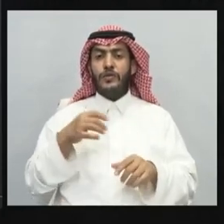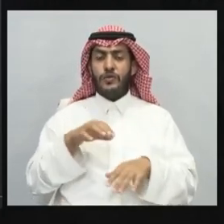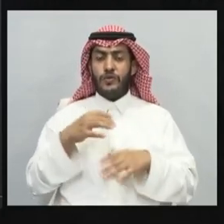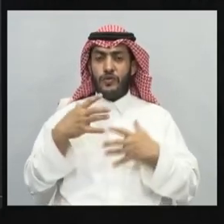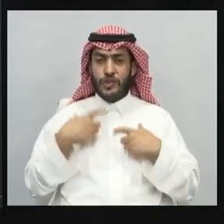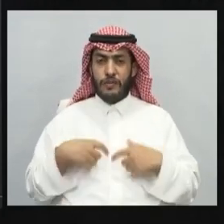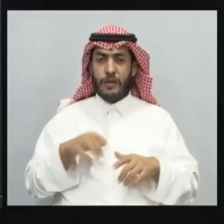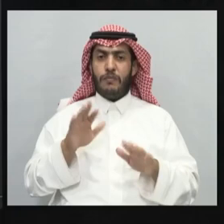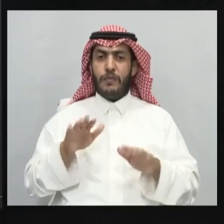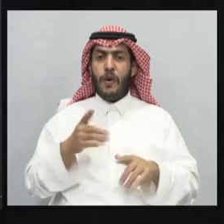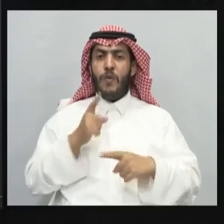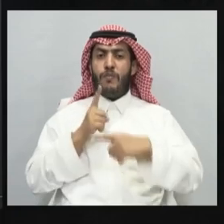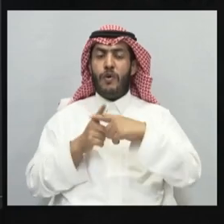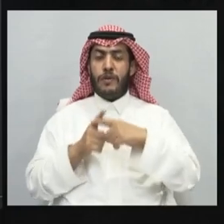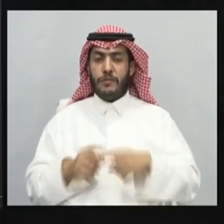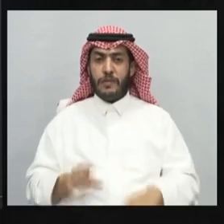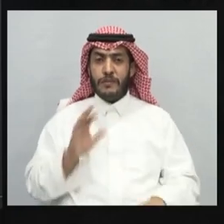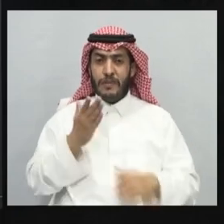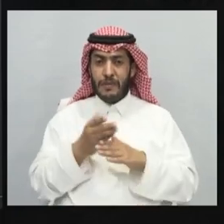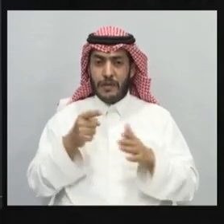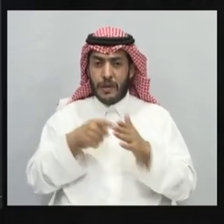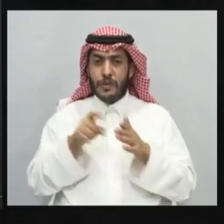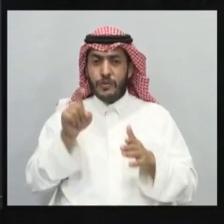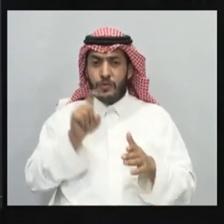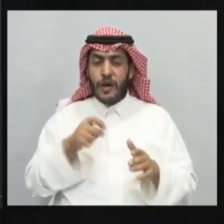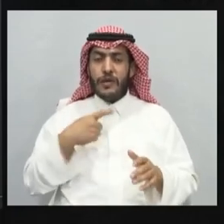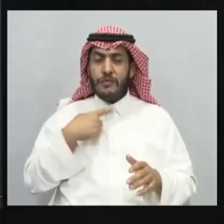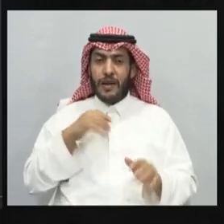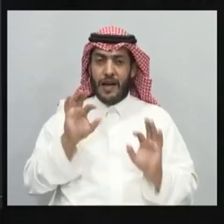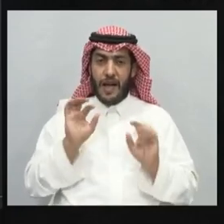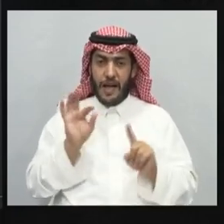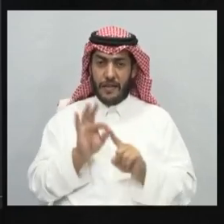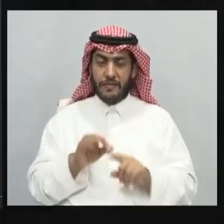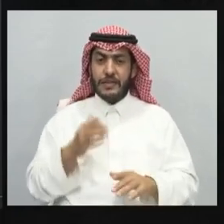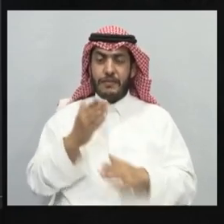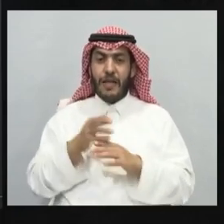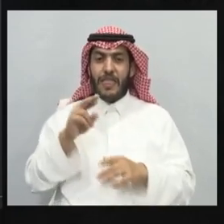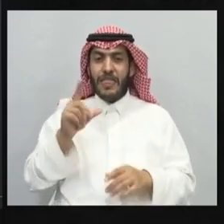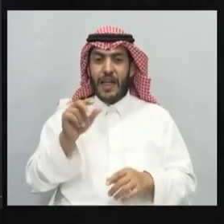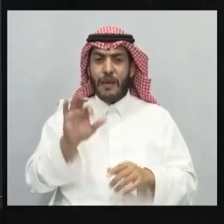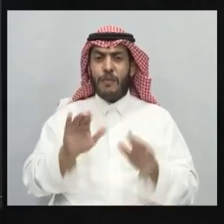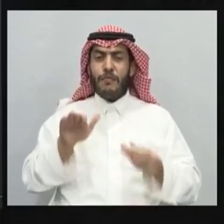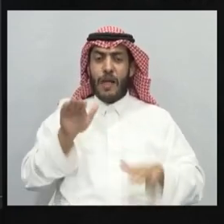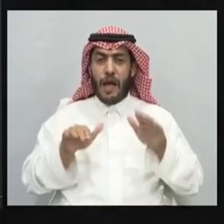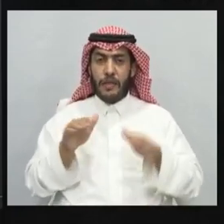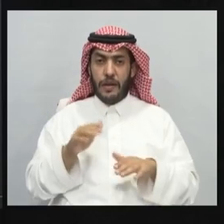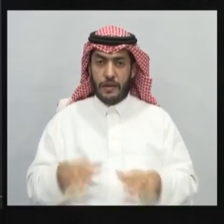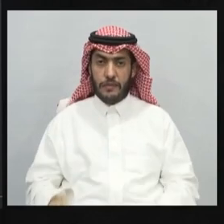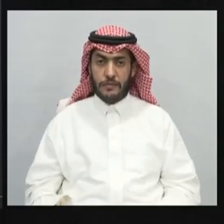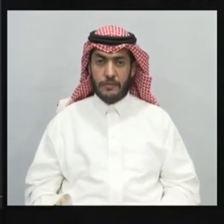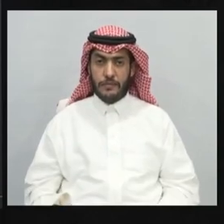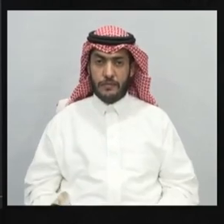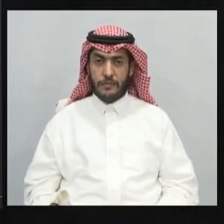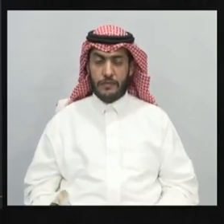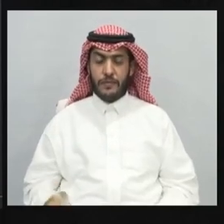موجبه معناته انه انا وصلت ل السؤال اللي انا ابغاه ليش الذره متعادله